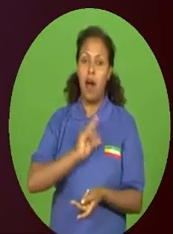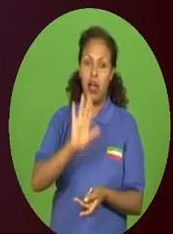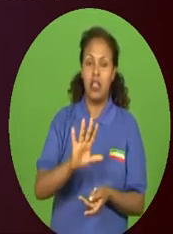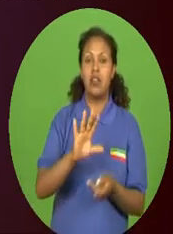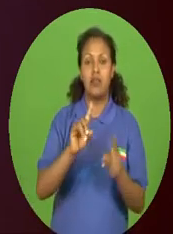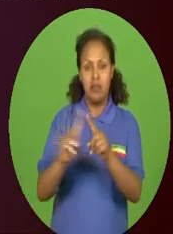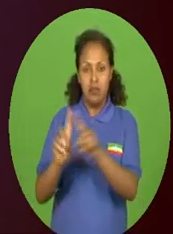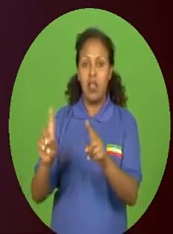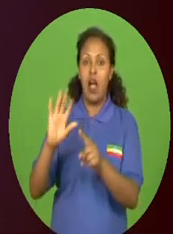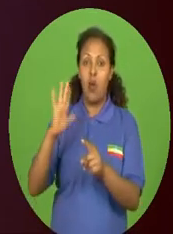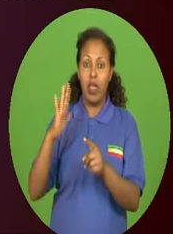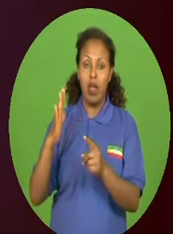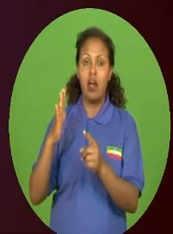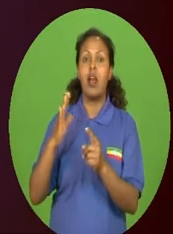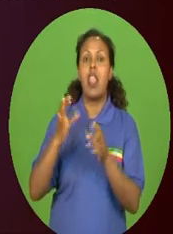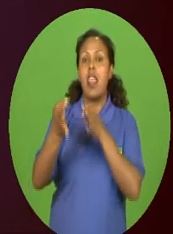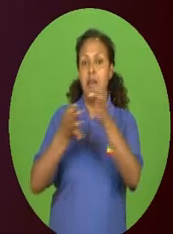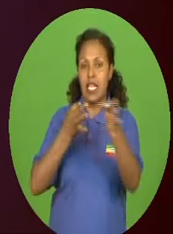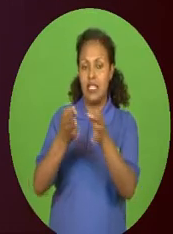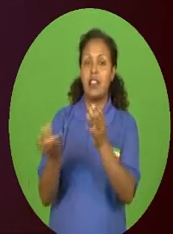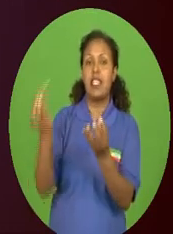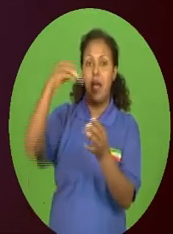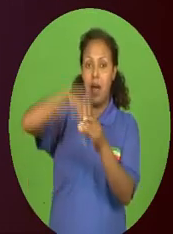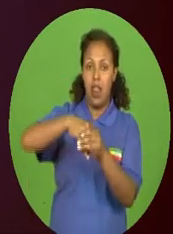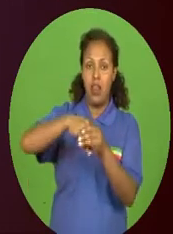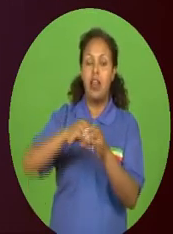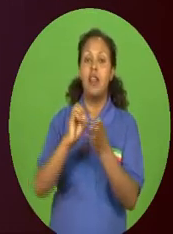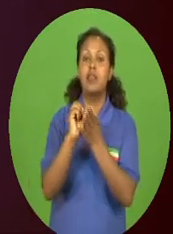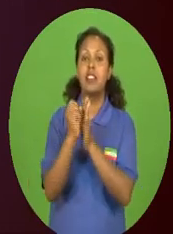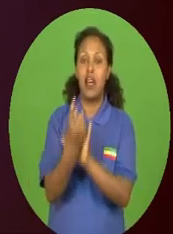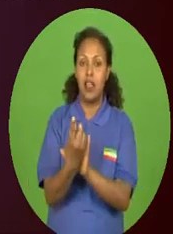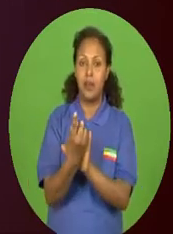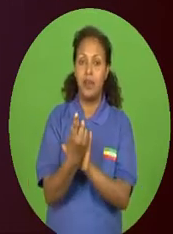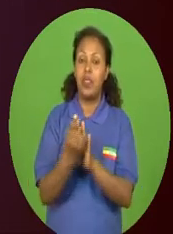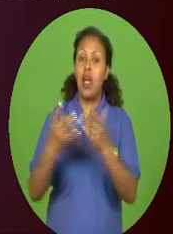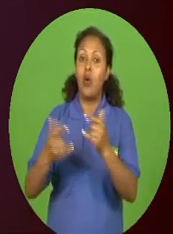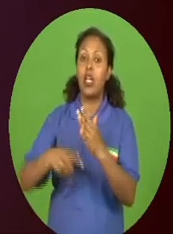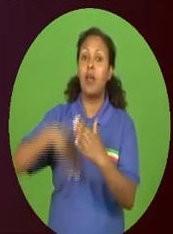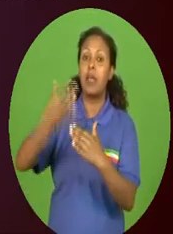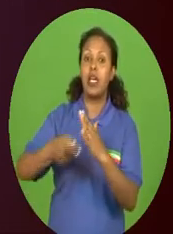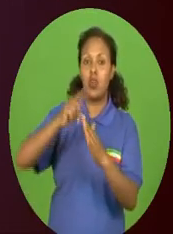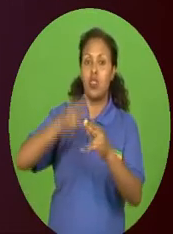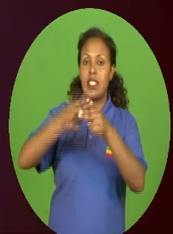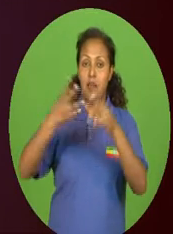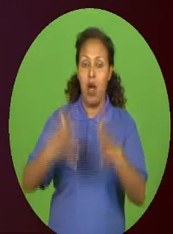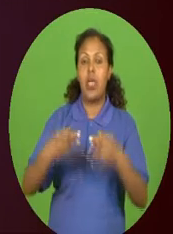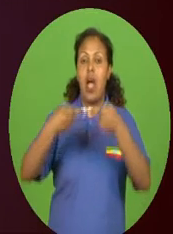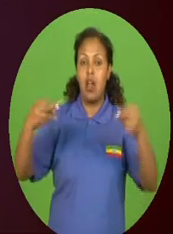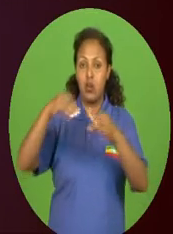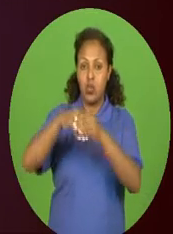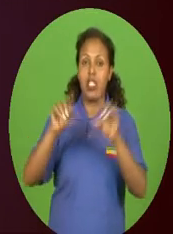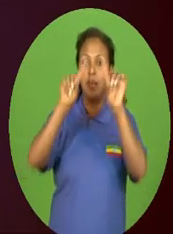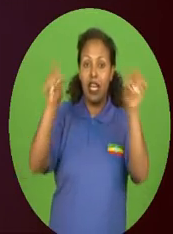ከባህሪ ወዘተ አኳያ ለመግለጽ ይገባል። ለምሳሌ ከሚከተሉት ስማዊ